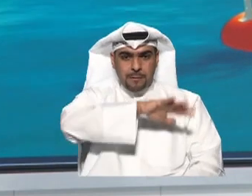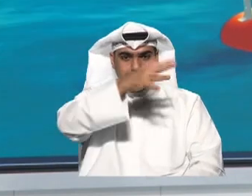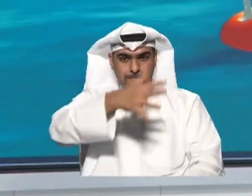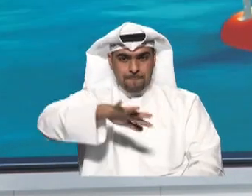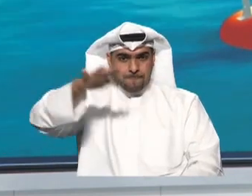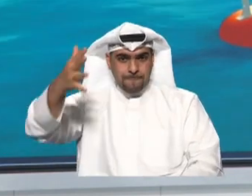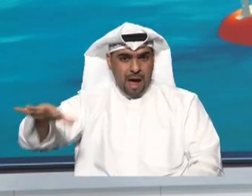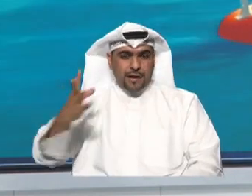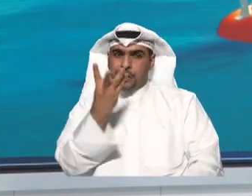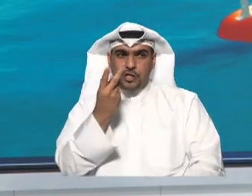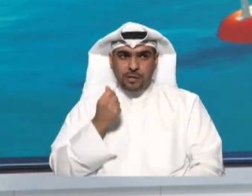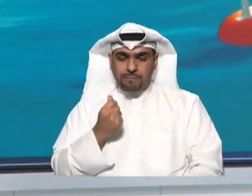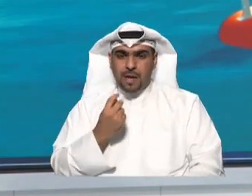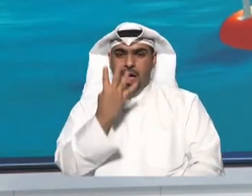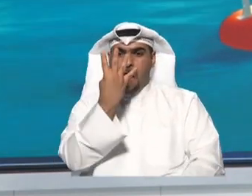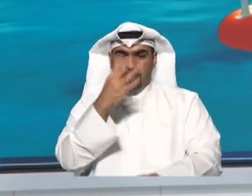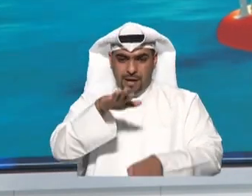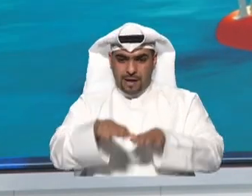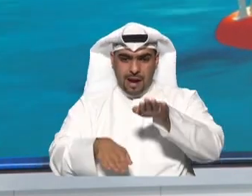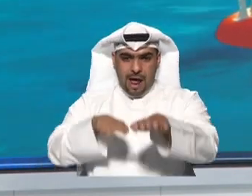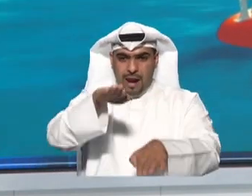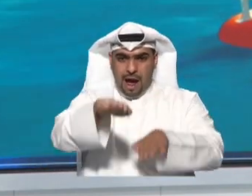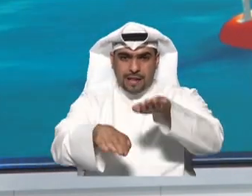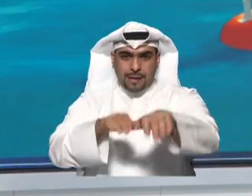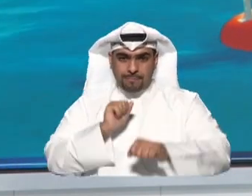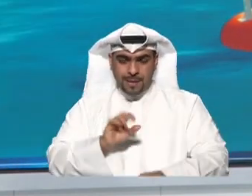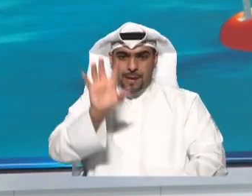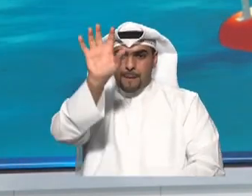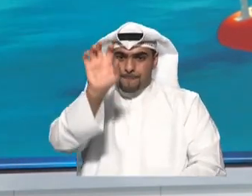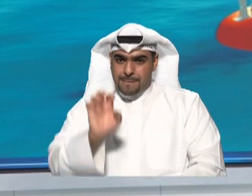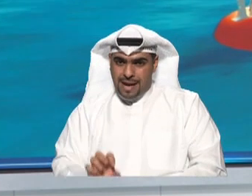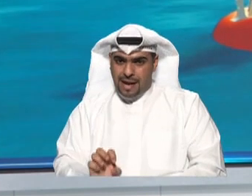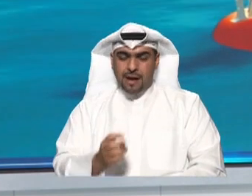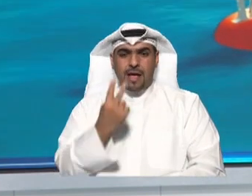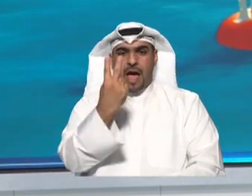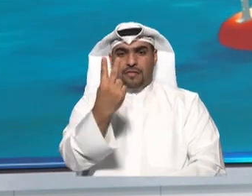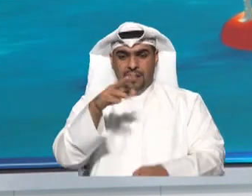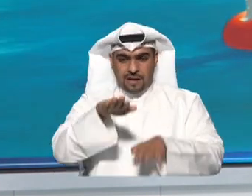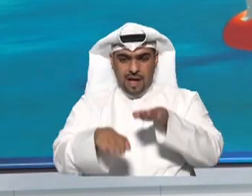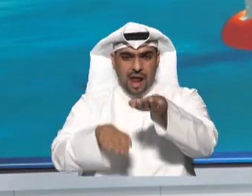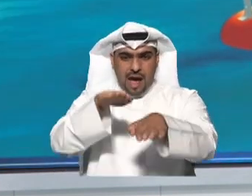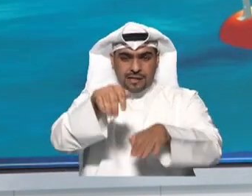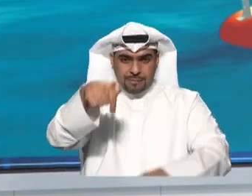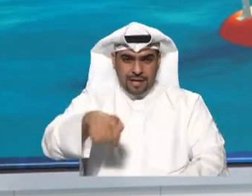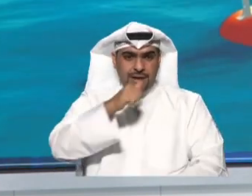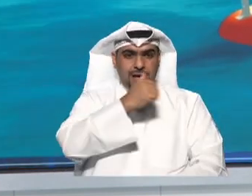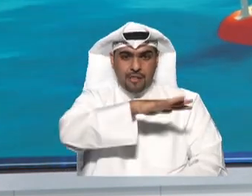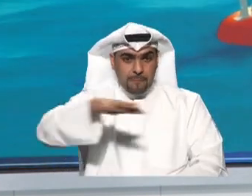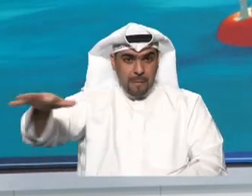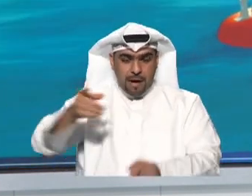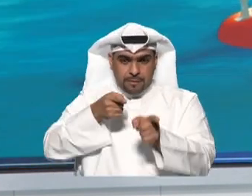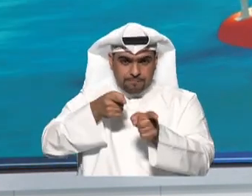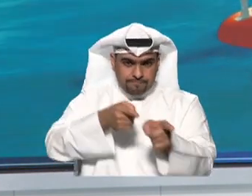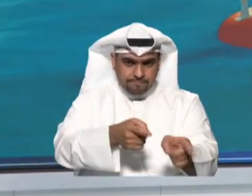الموج نهار يوم الغد ما بين 1 إلى 4 أقدام، أما مساء ما بين 1 إلى 2 قدم، ولازلنا في فترات الحمل اللي تكون فيه تيارات